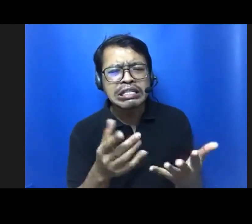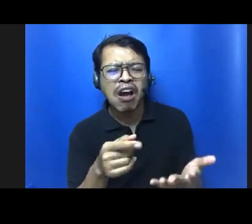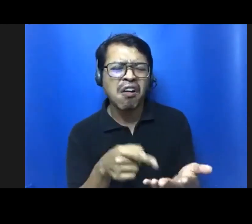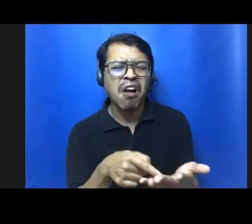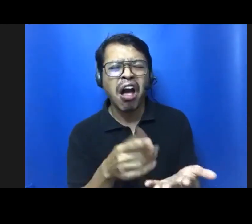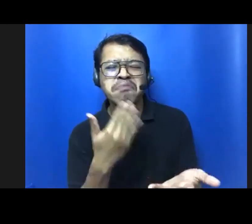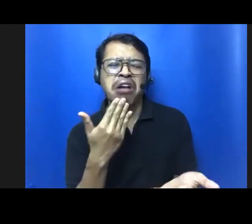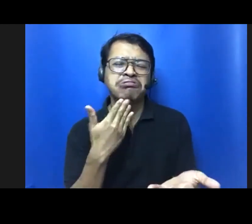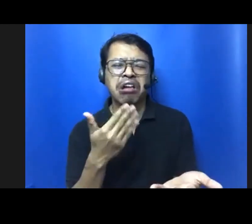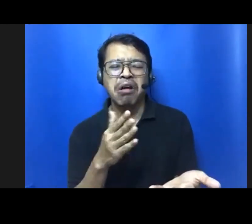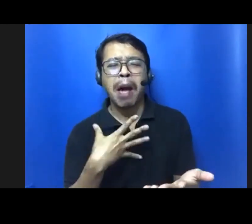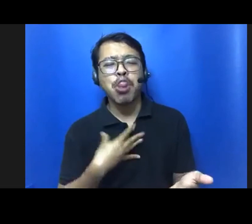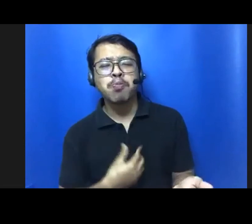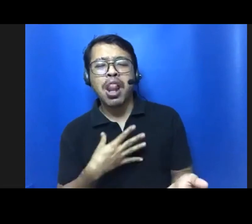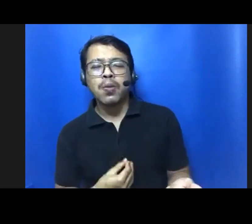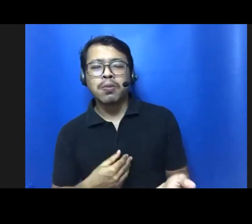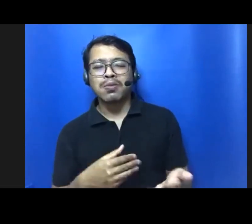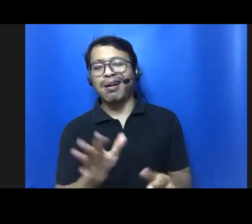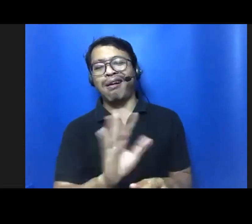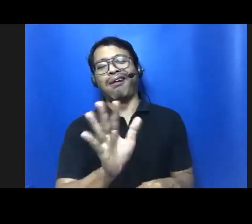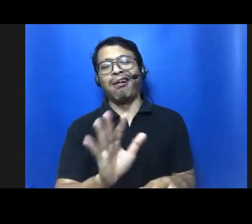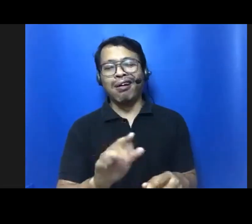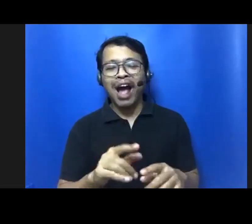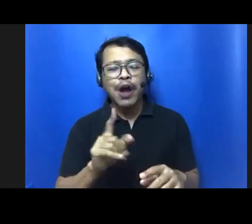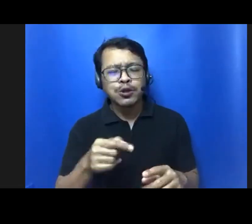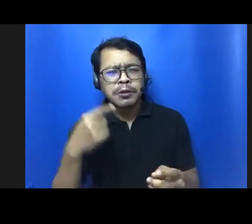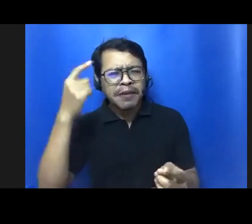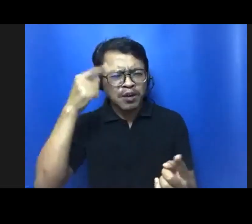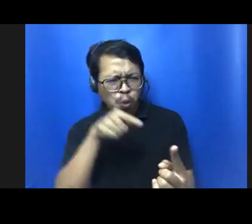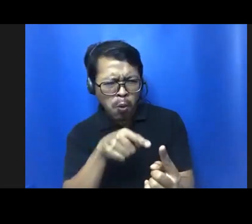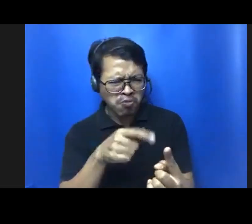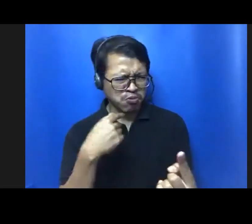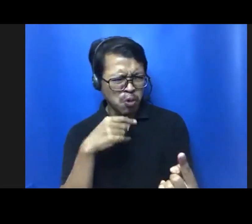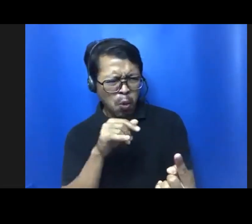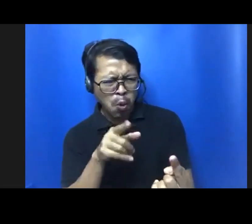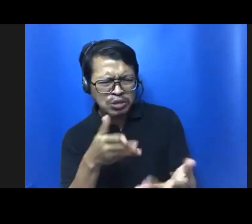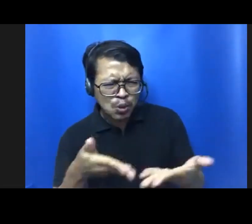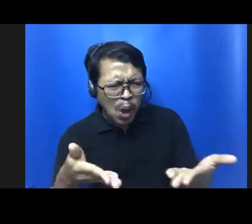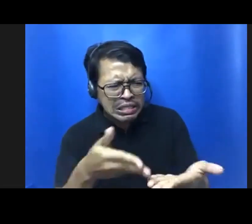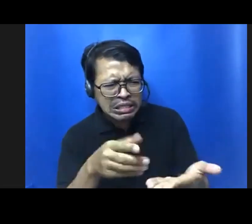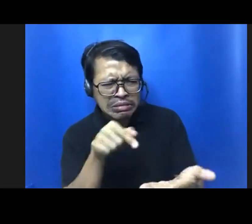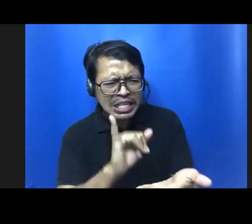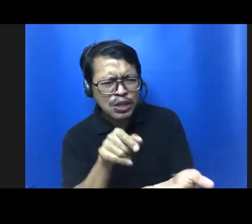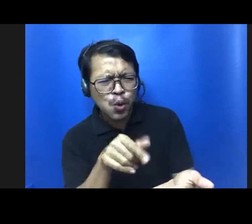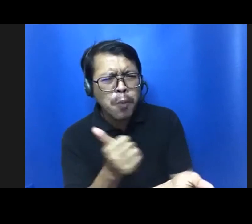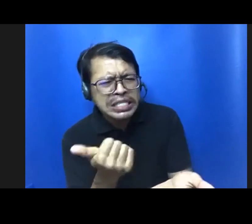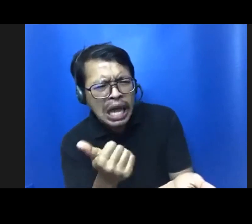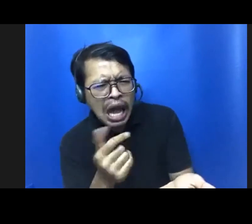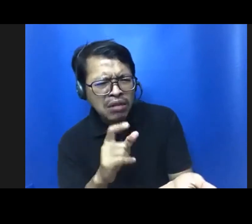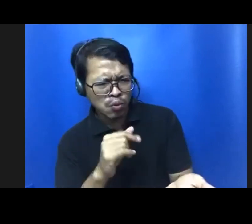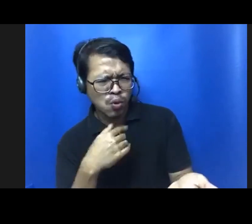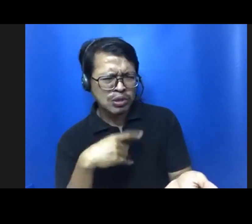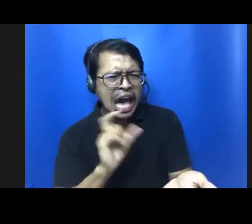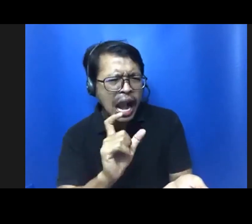dilakukan? Apa penyebabnya dan sebagainya. Kemudian kita harus kreatif, harus bisa mencari jalan keluar.